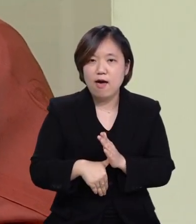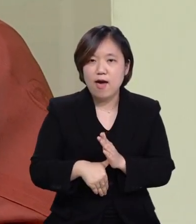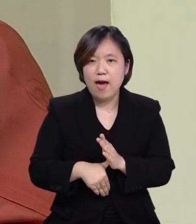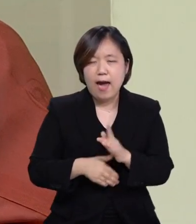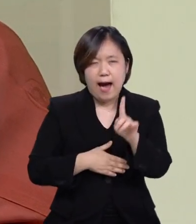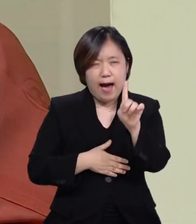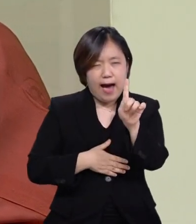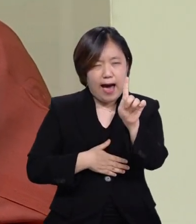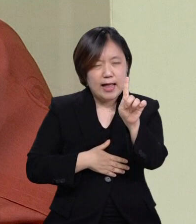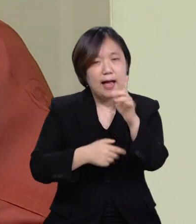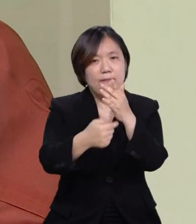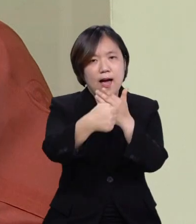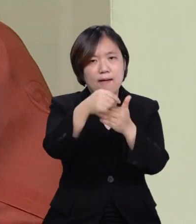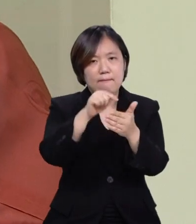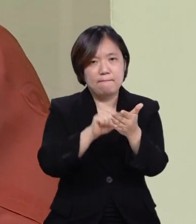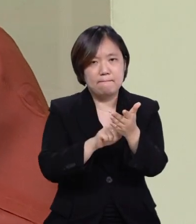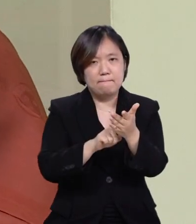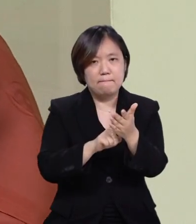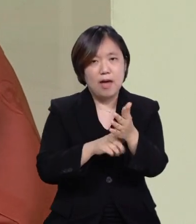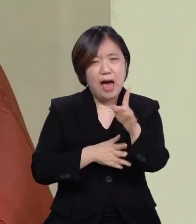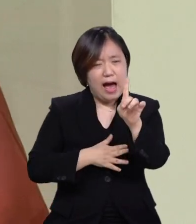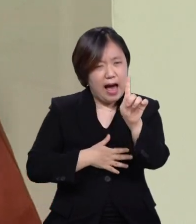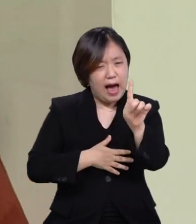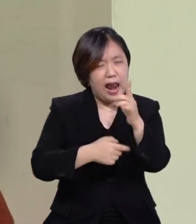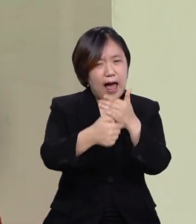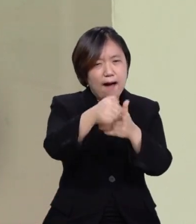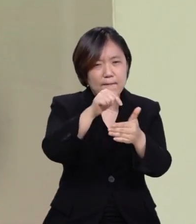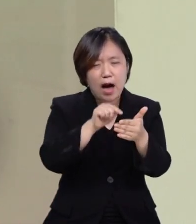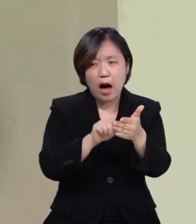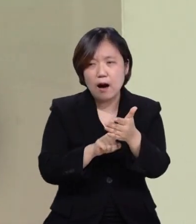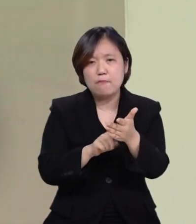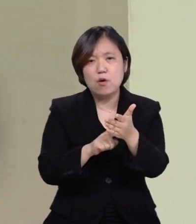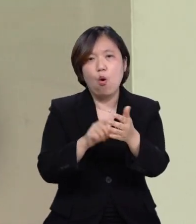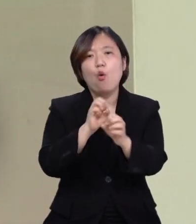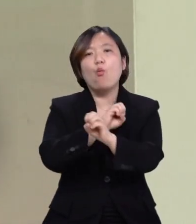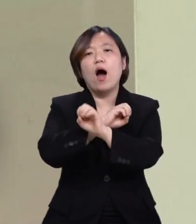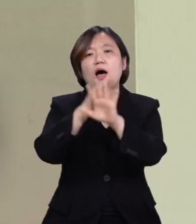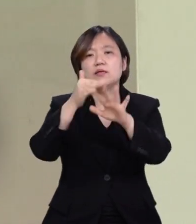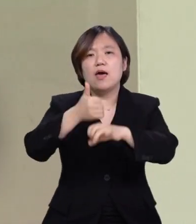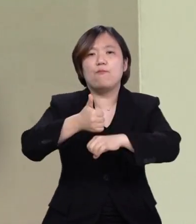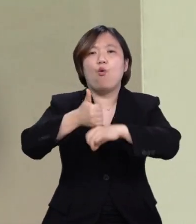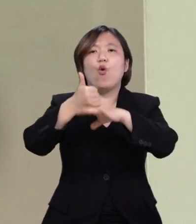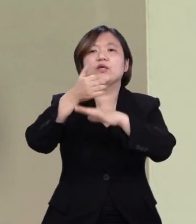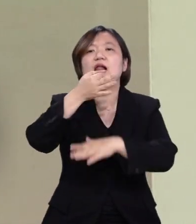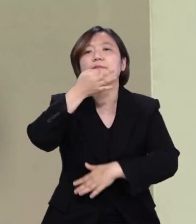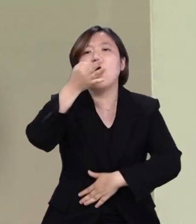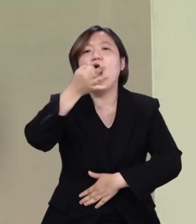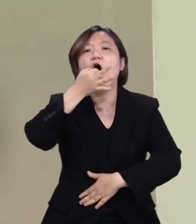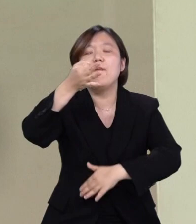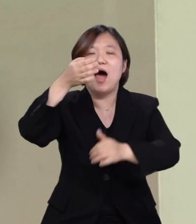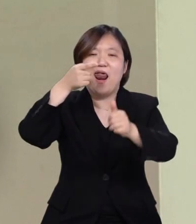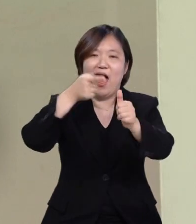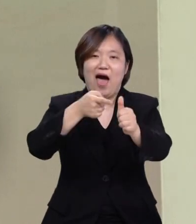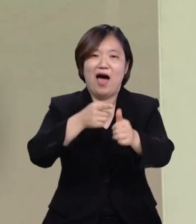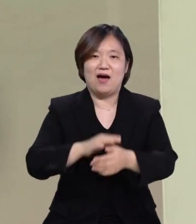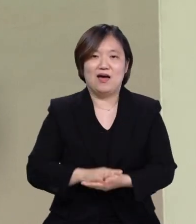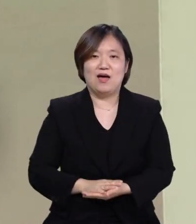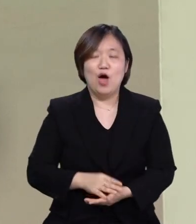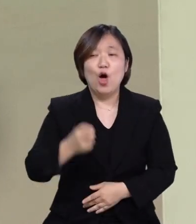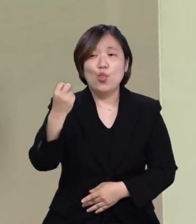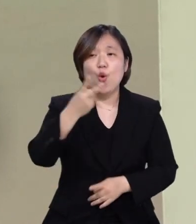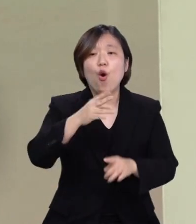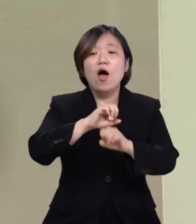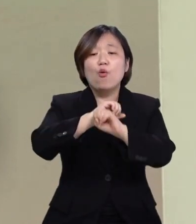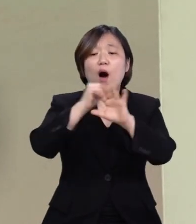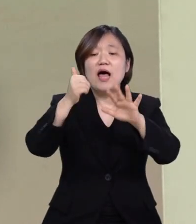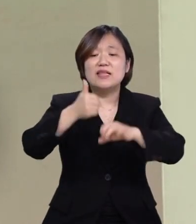오로지 일심 한마음으로 관세음보살을 염하라 관세음보살님을 생각하라